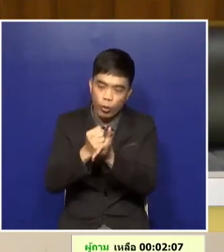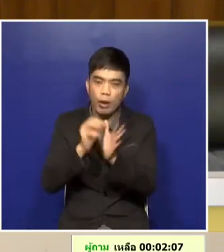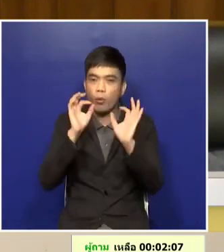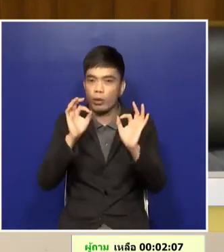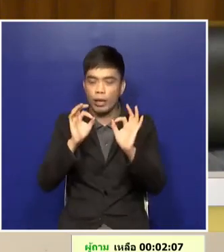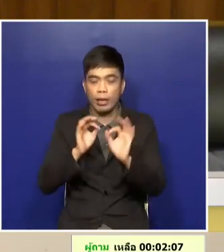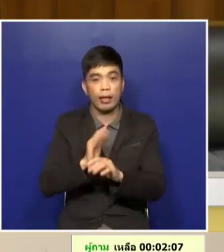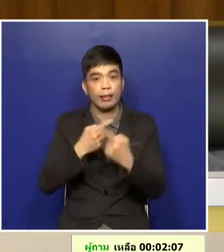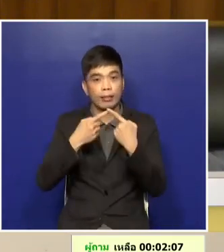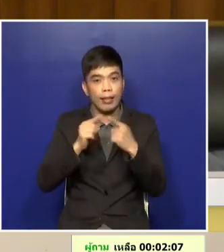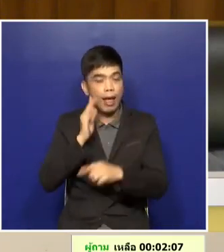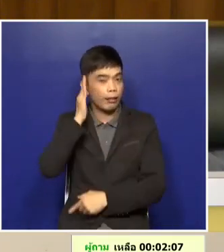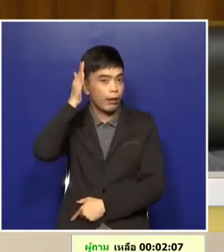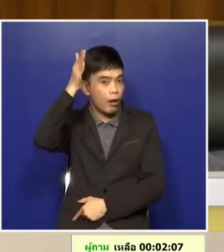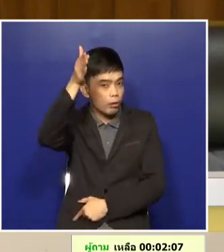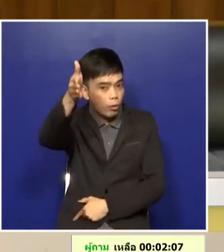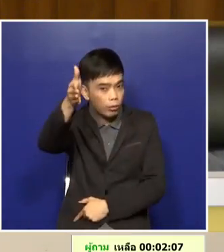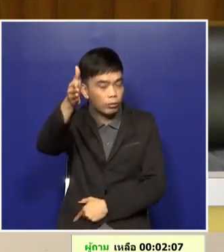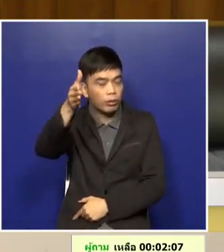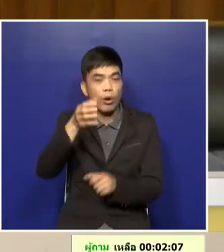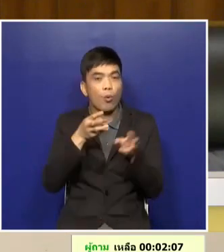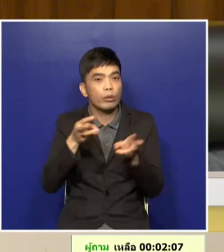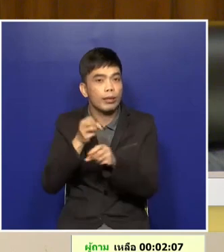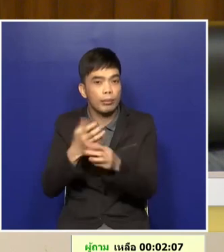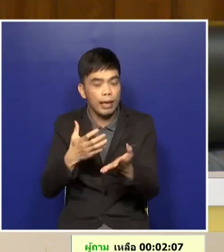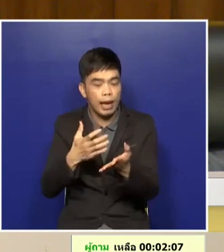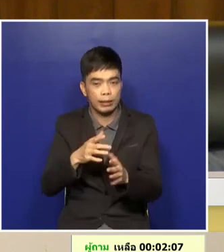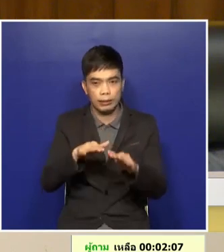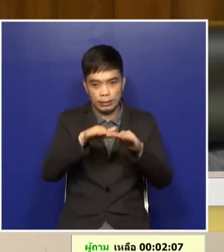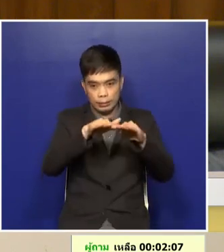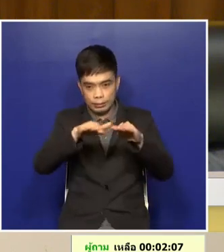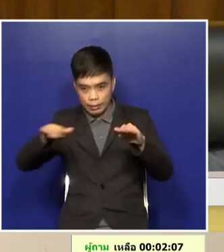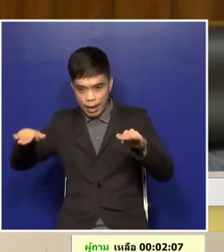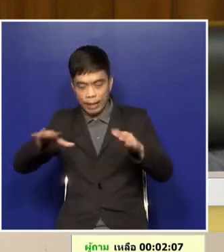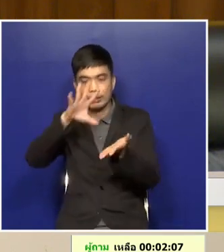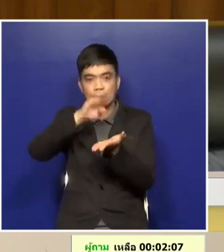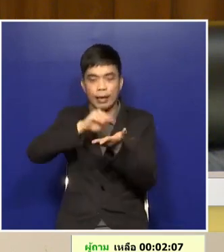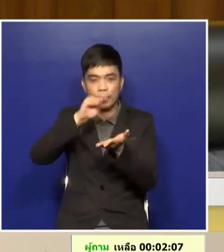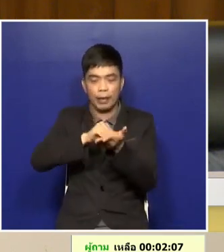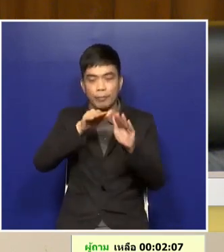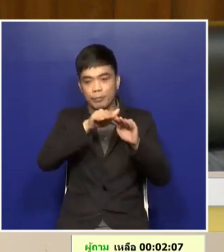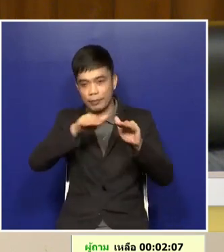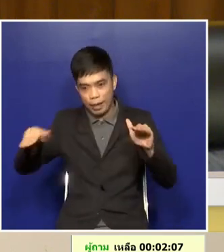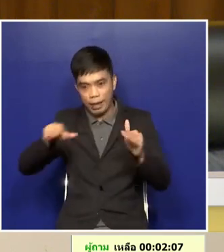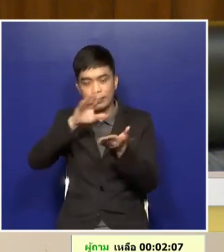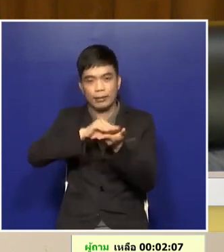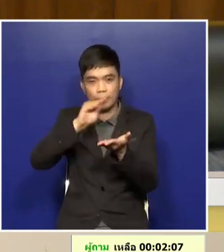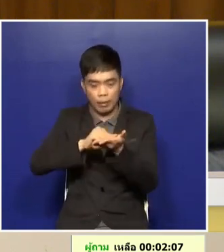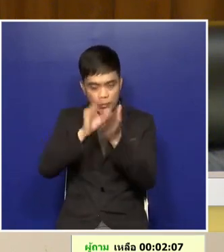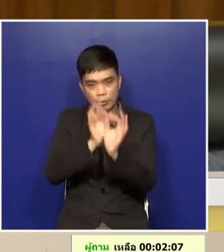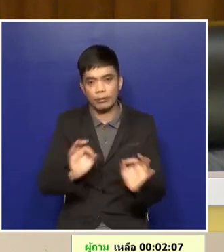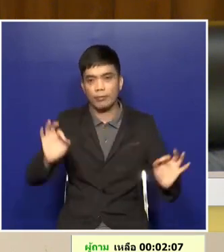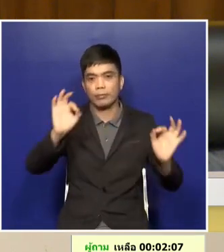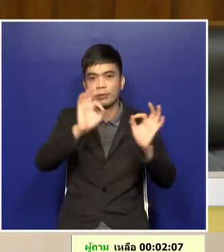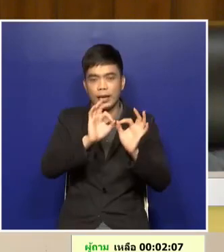จะทำอย่างไรผมคิดว่าเรื่องฐานข้อมูลนี้เป็นเรื่องที่สำคัญมากสำหรับประเทศนะครับในประเทศที่ก็เรา